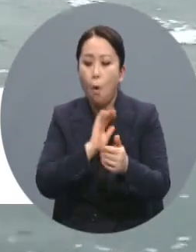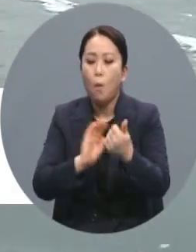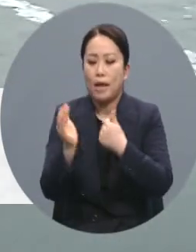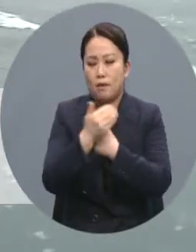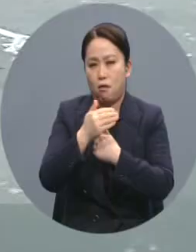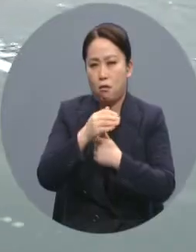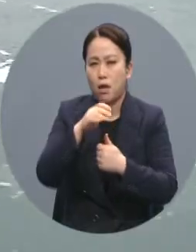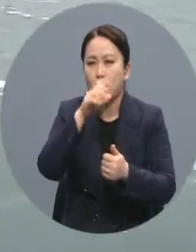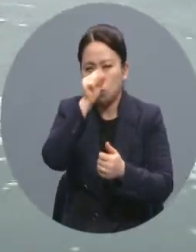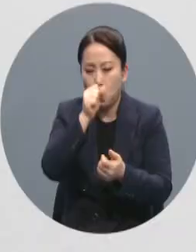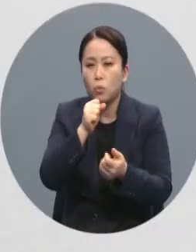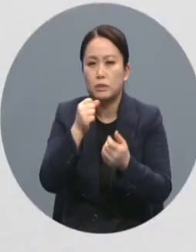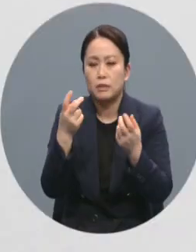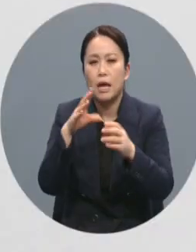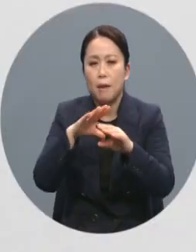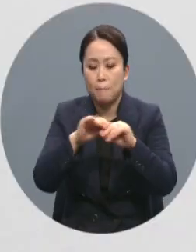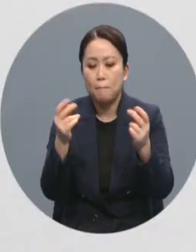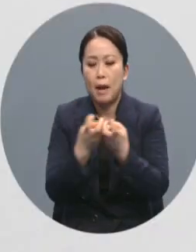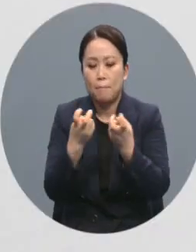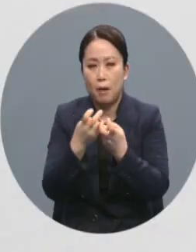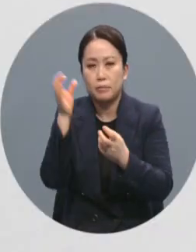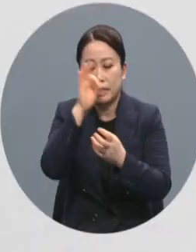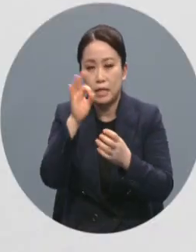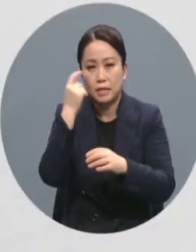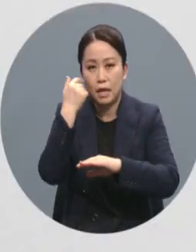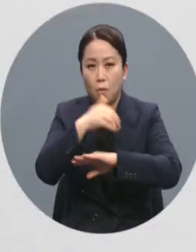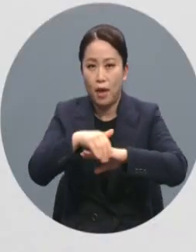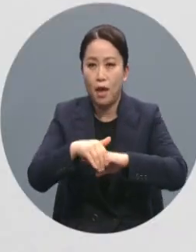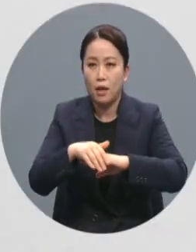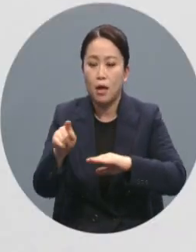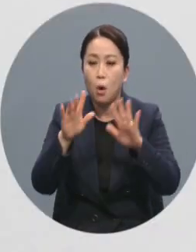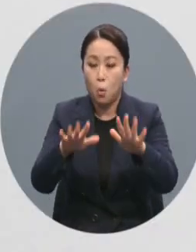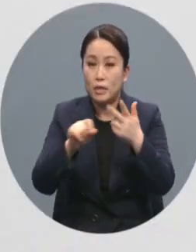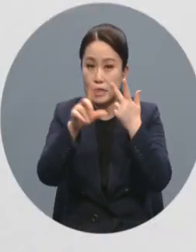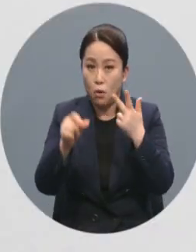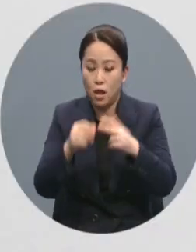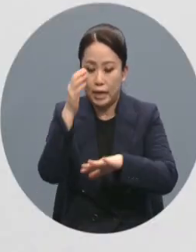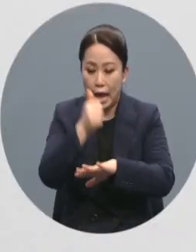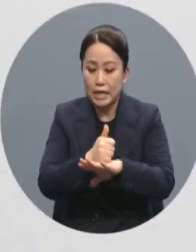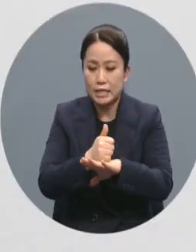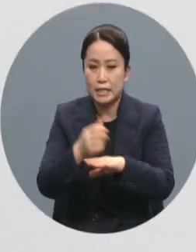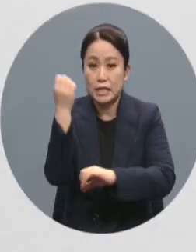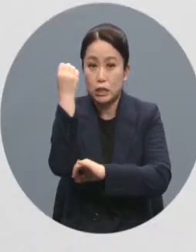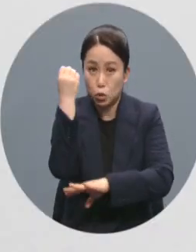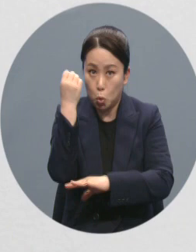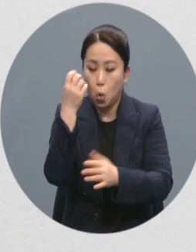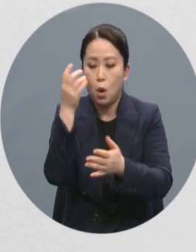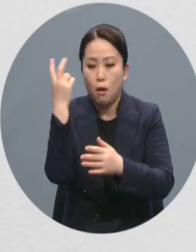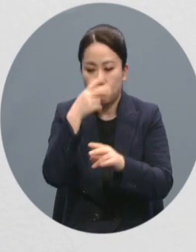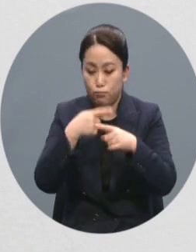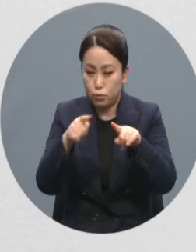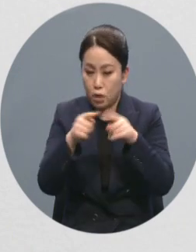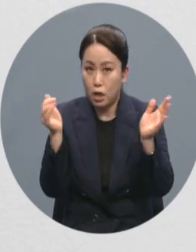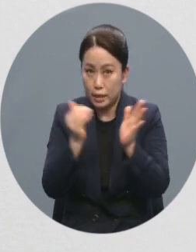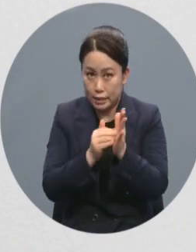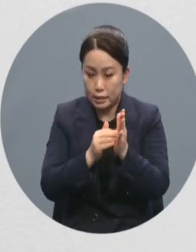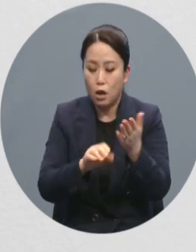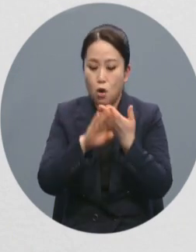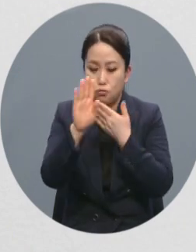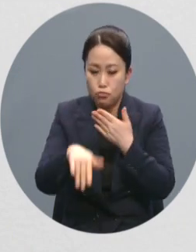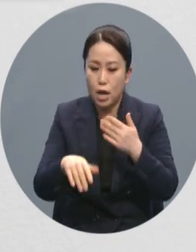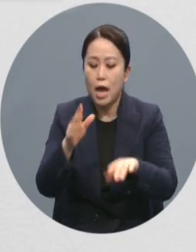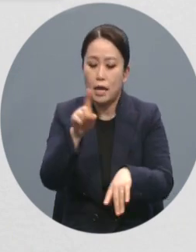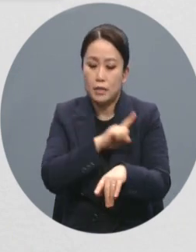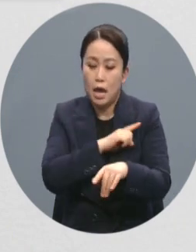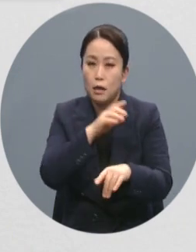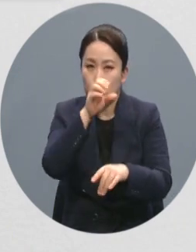합니다. 오는 7월까지 기초자료 분석이 끝나고 최적 대안의 윤곽이 드러나는 10월에